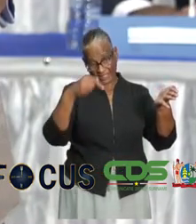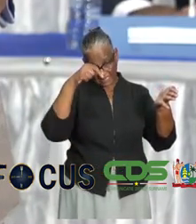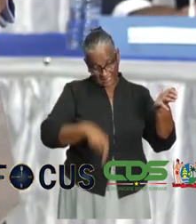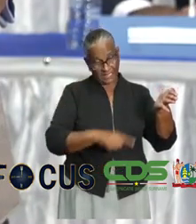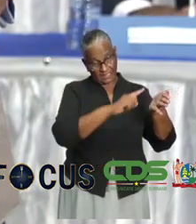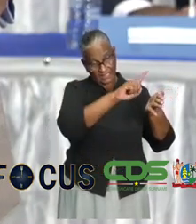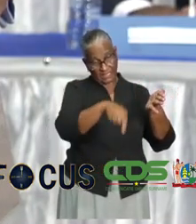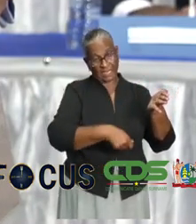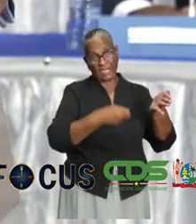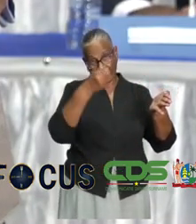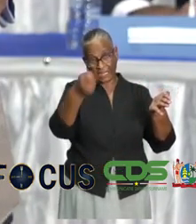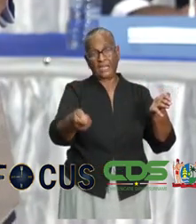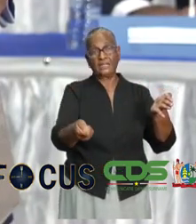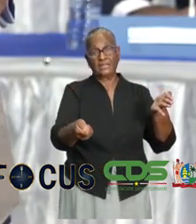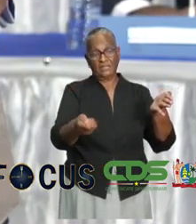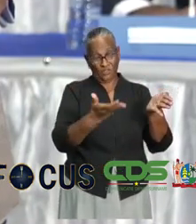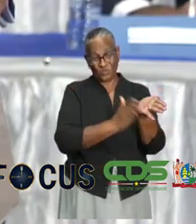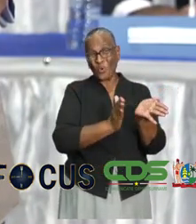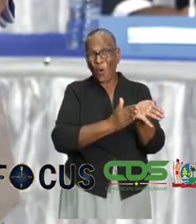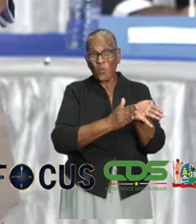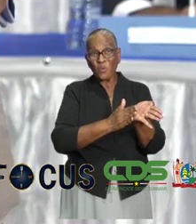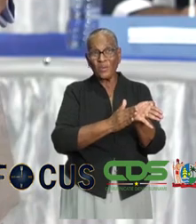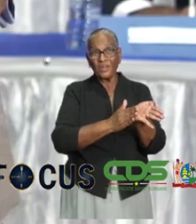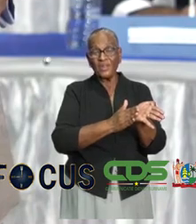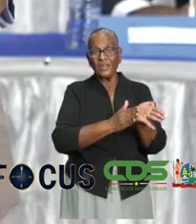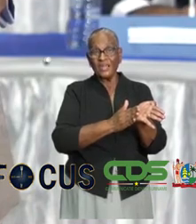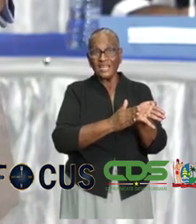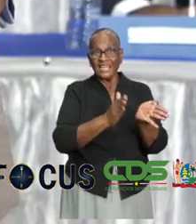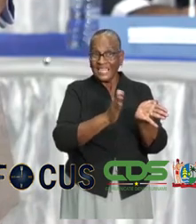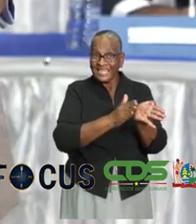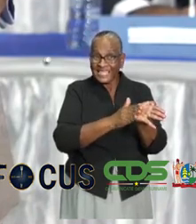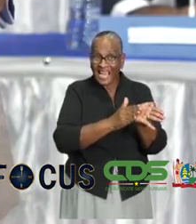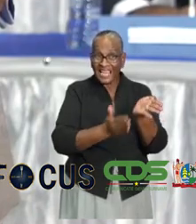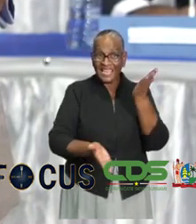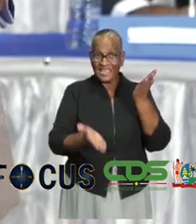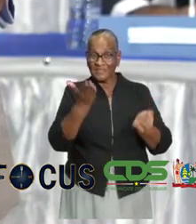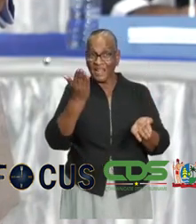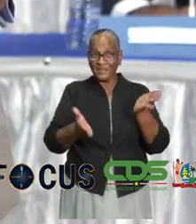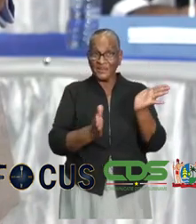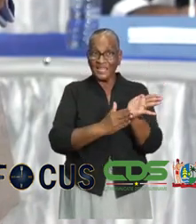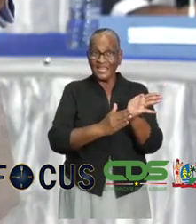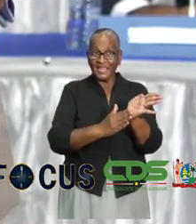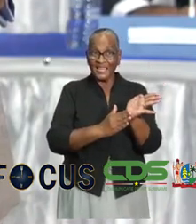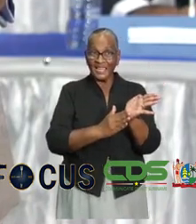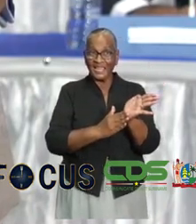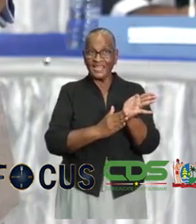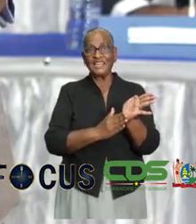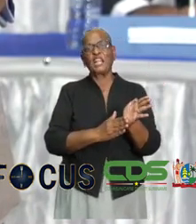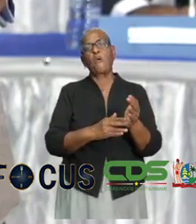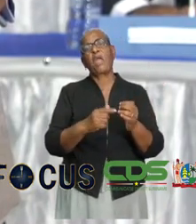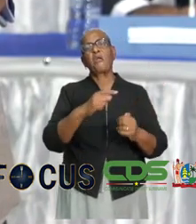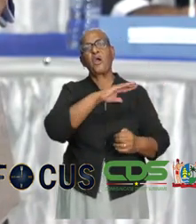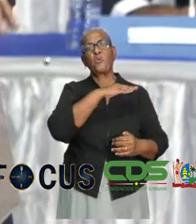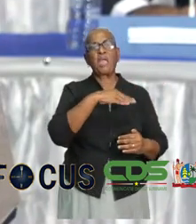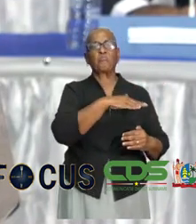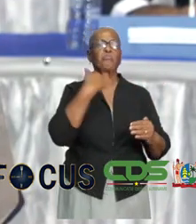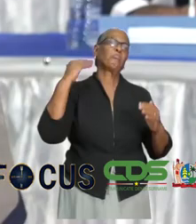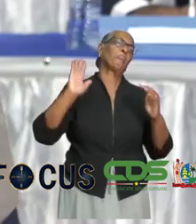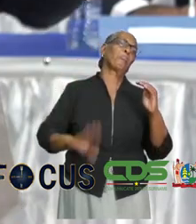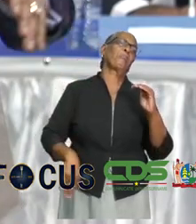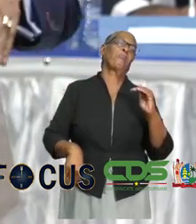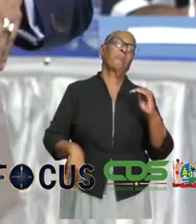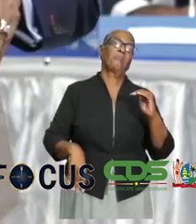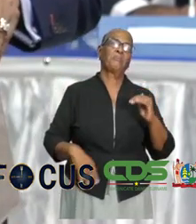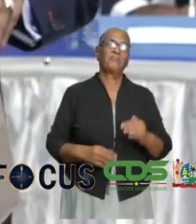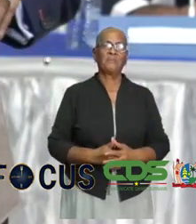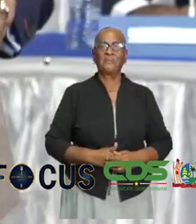rapport zo gaat naar die evaluatie, dan kunnen we geblacklist worden. En al die mooie dingen